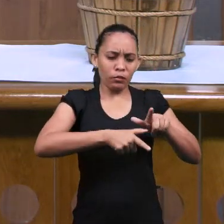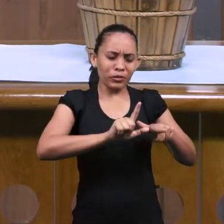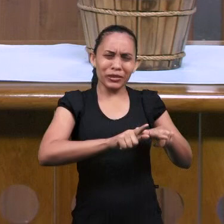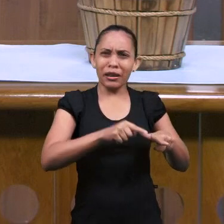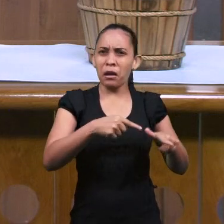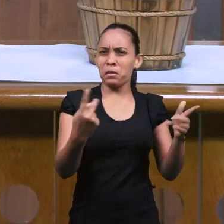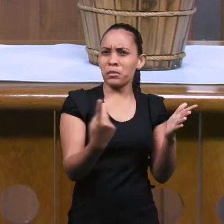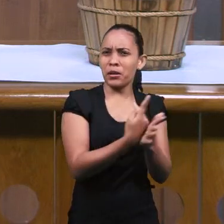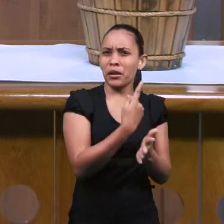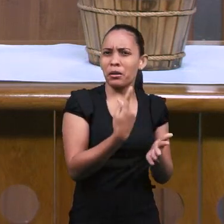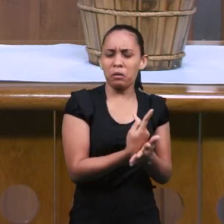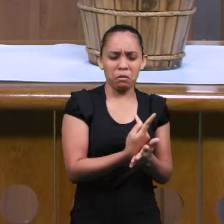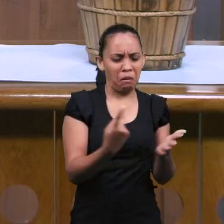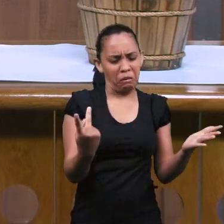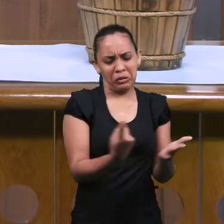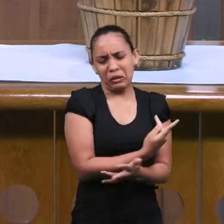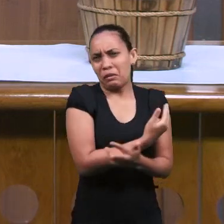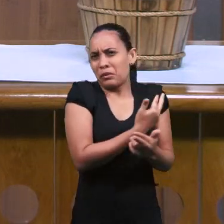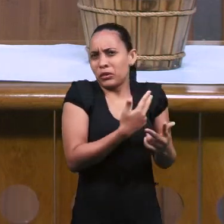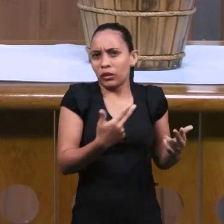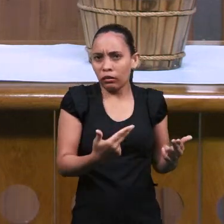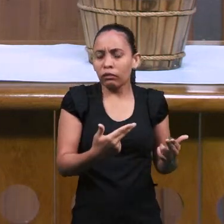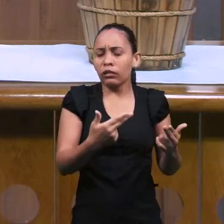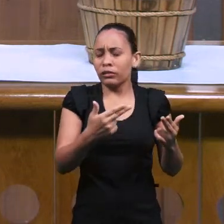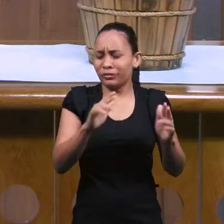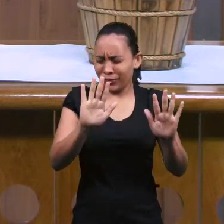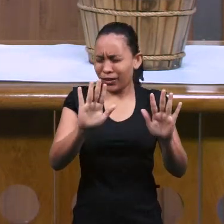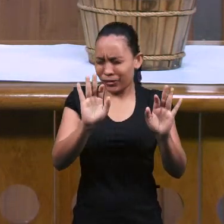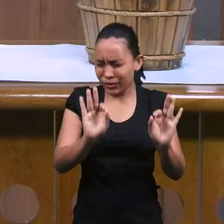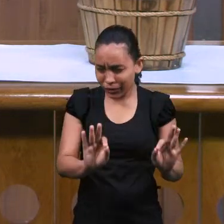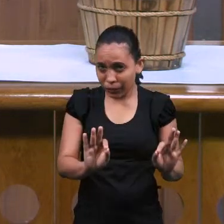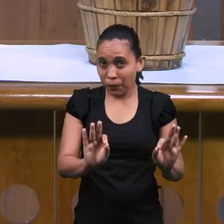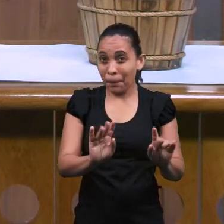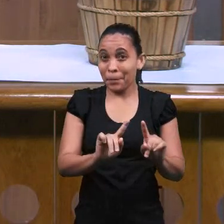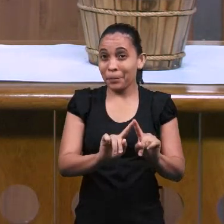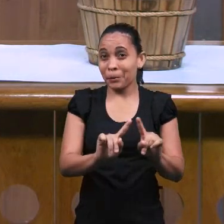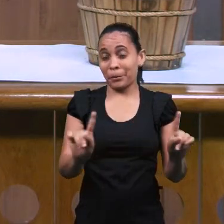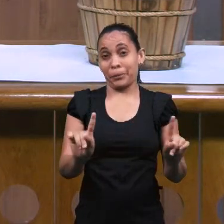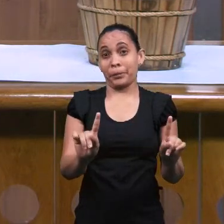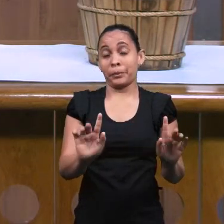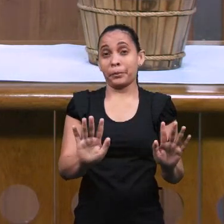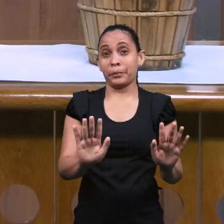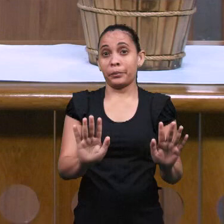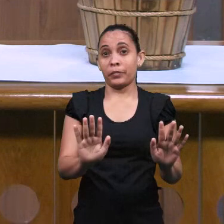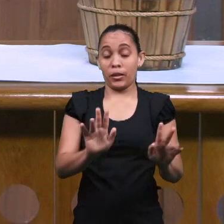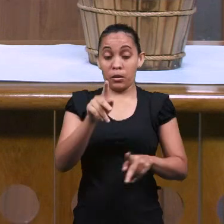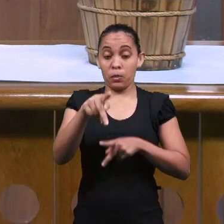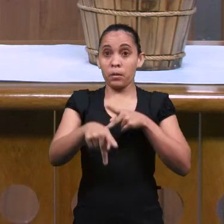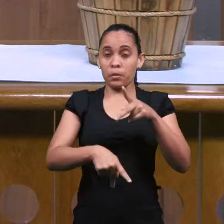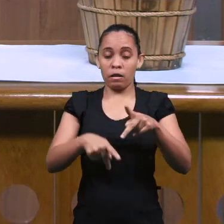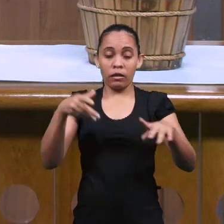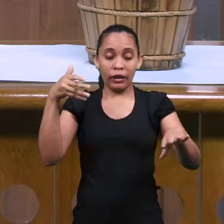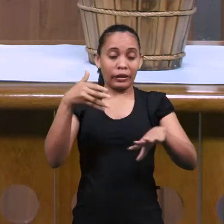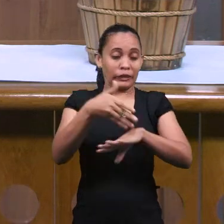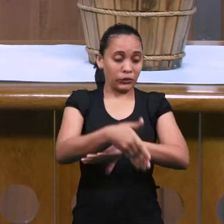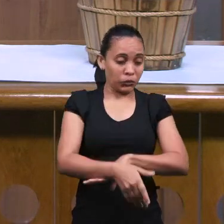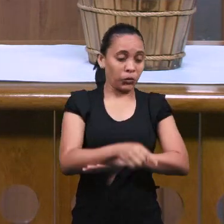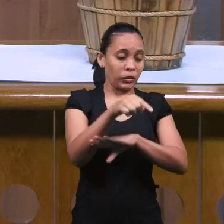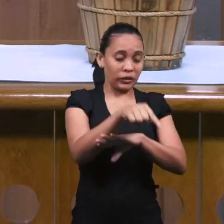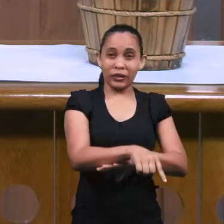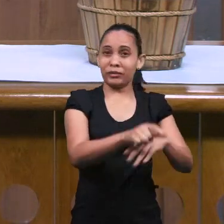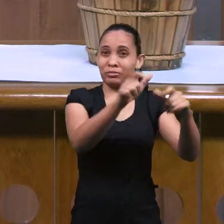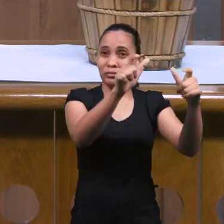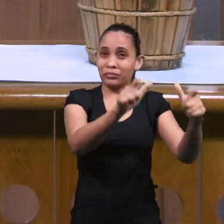a fauté, ceci s'est passé. Oui, un peuple n'est pas entré dans la terre de Canaan. Un peuple